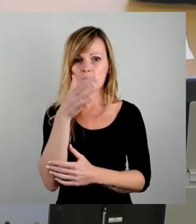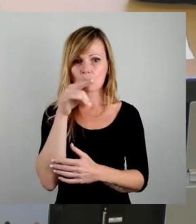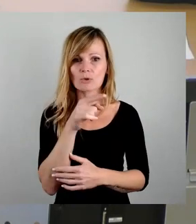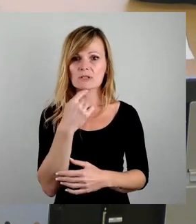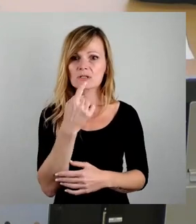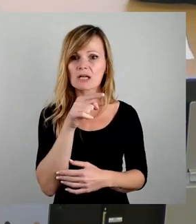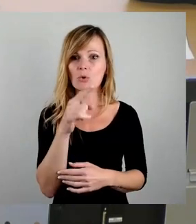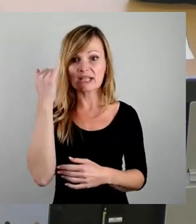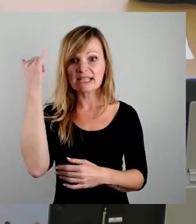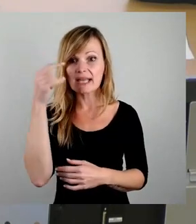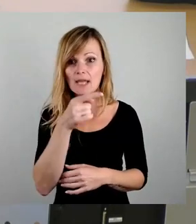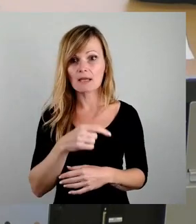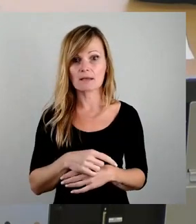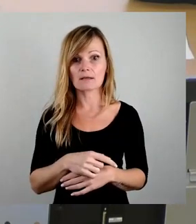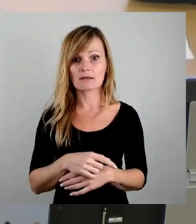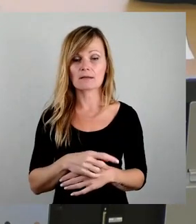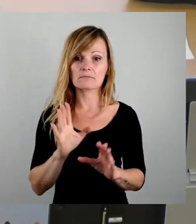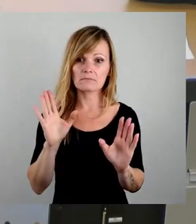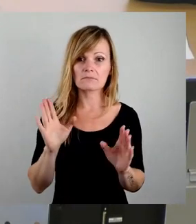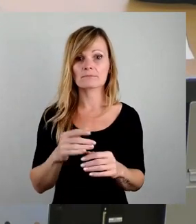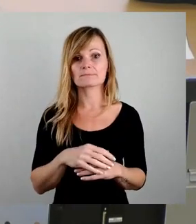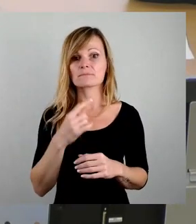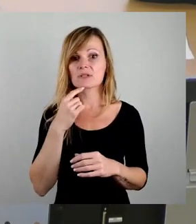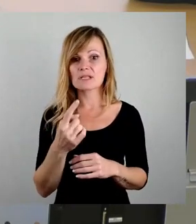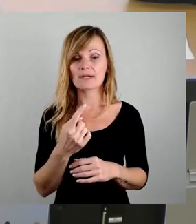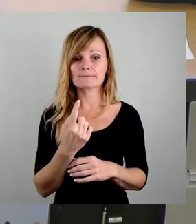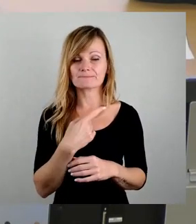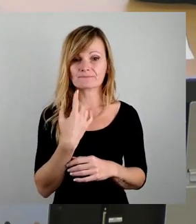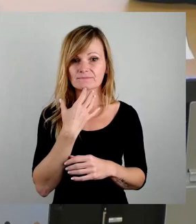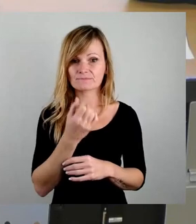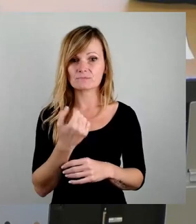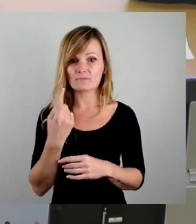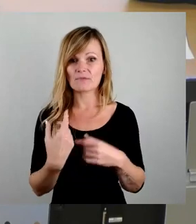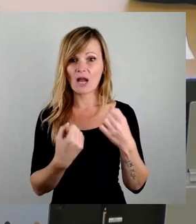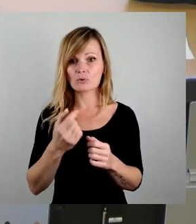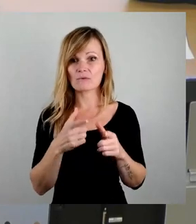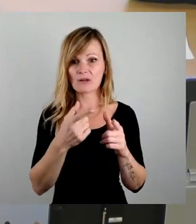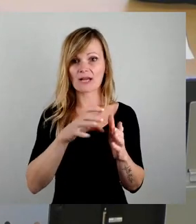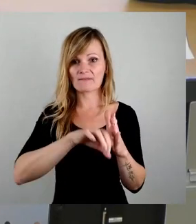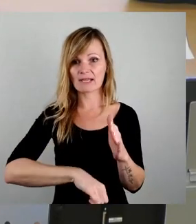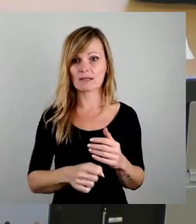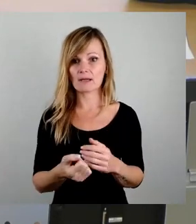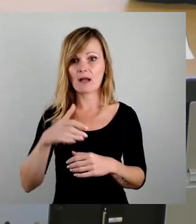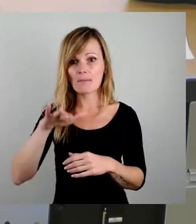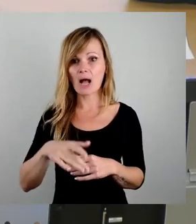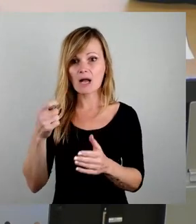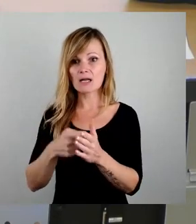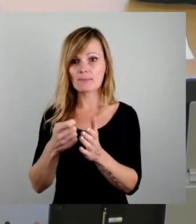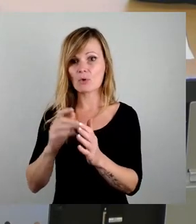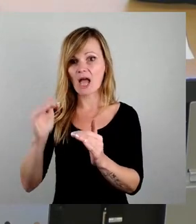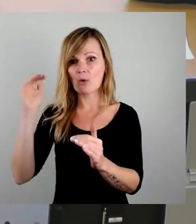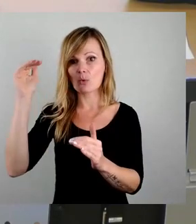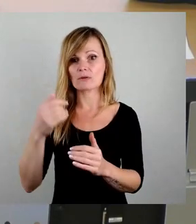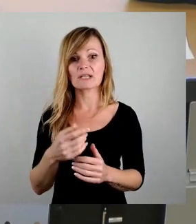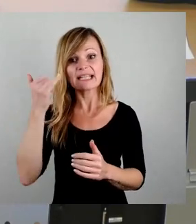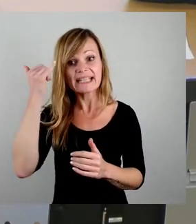eine Idee, die teile ich nie. Die sagen, wir wollen es den Autofahrern wegnehmen. Wir wollen die Parkgebühren erhöhen. Das ist ja zumindest eine Idee. Also es ist